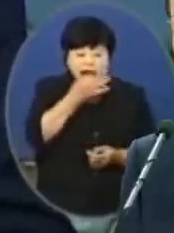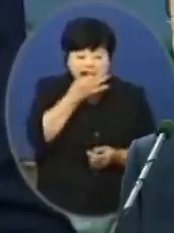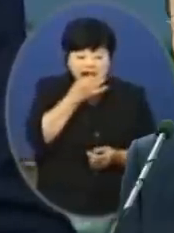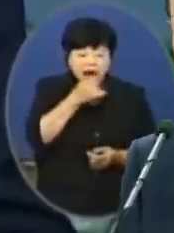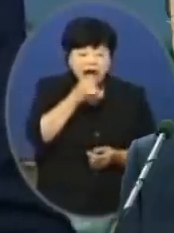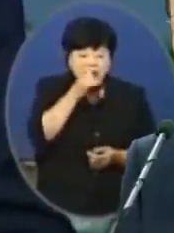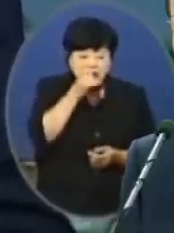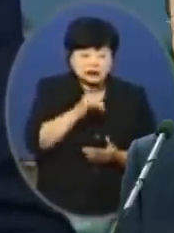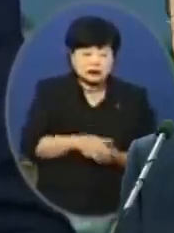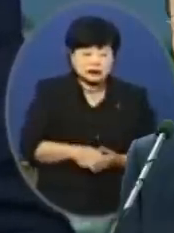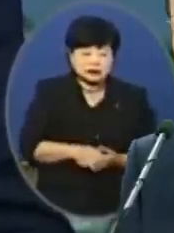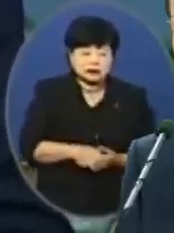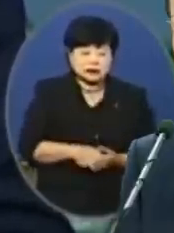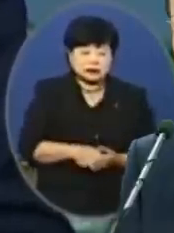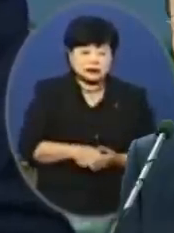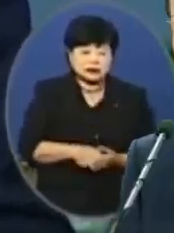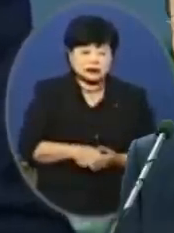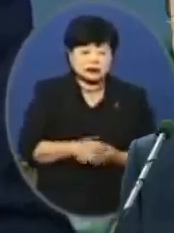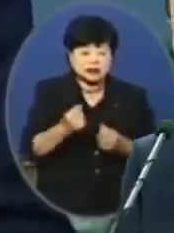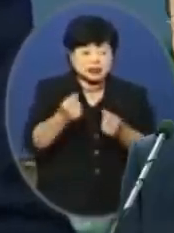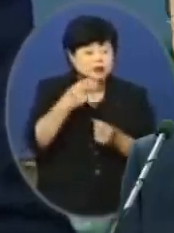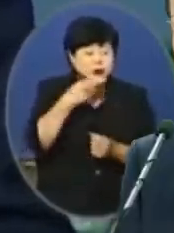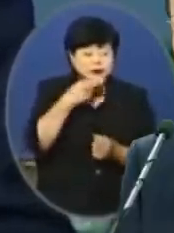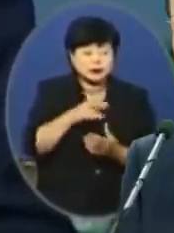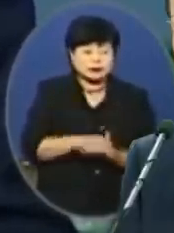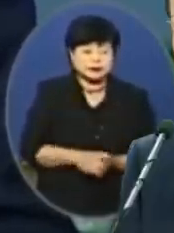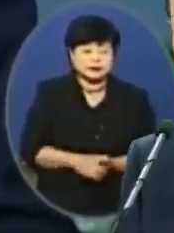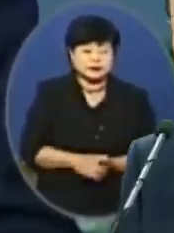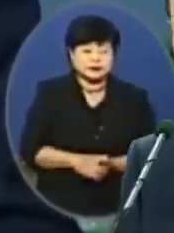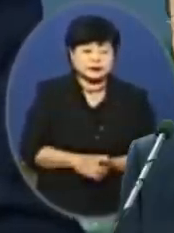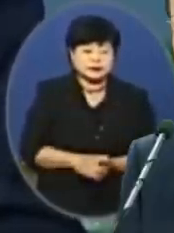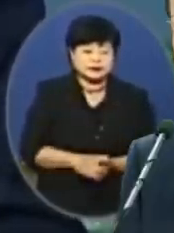있어도 주인 노릇 할 수 있는 힘이 없는 것입니다.